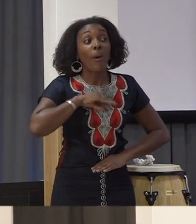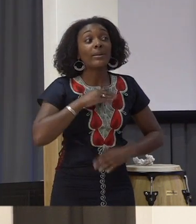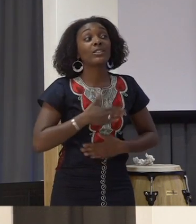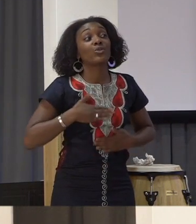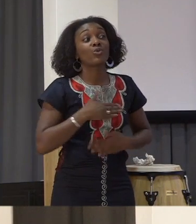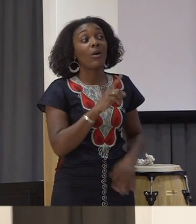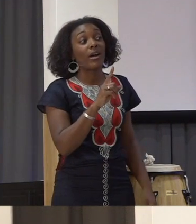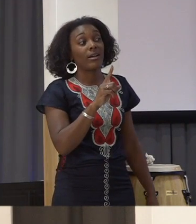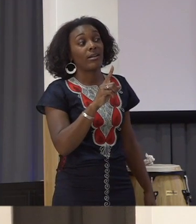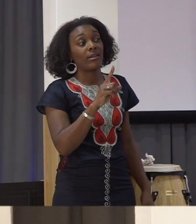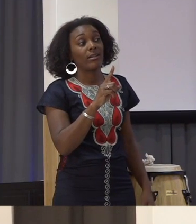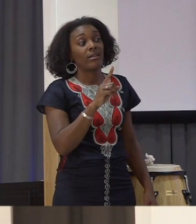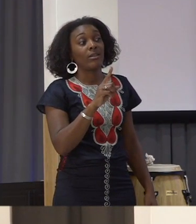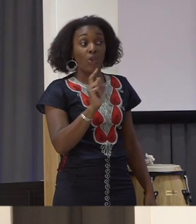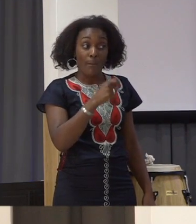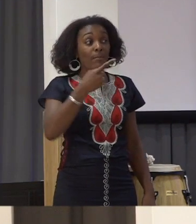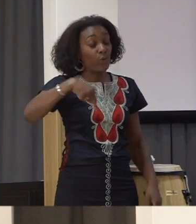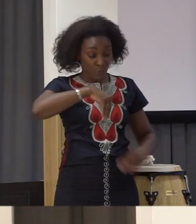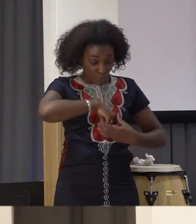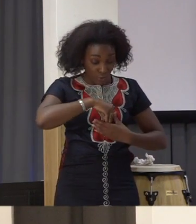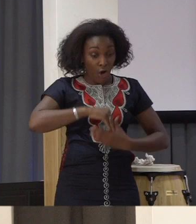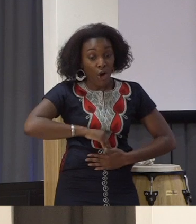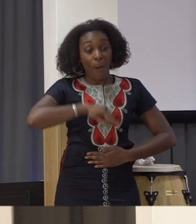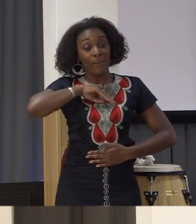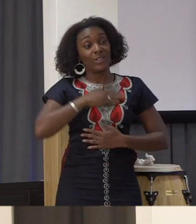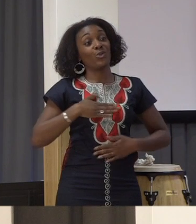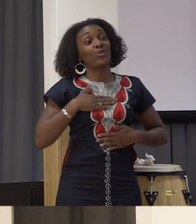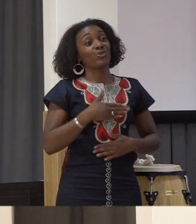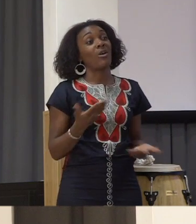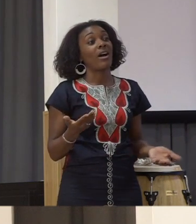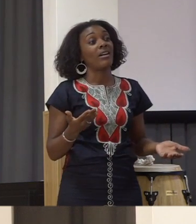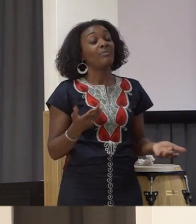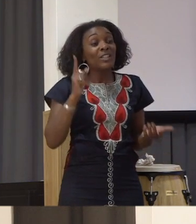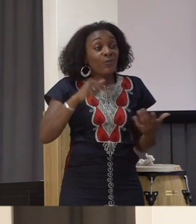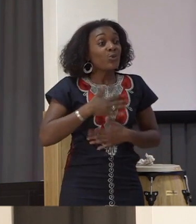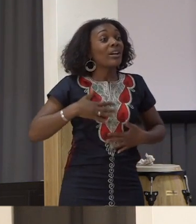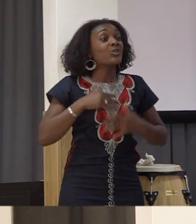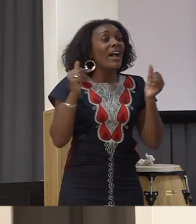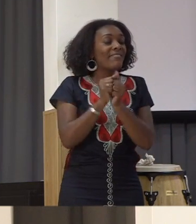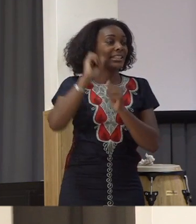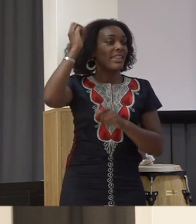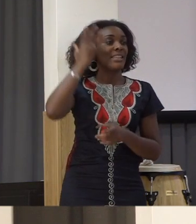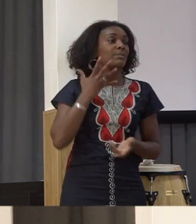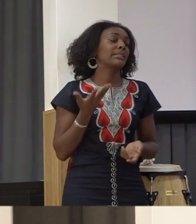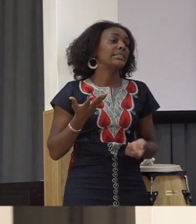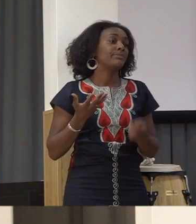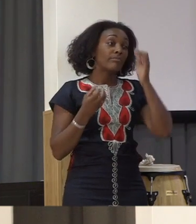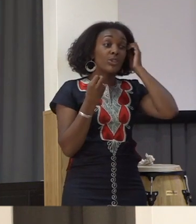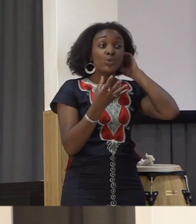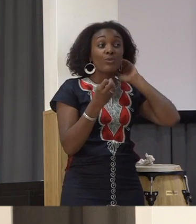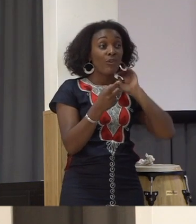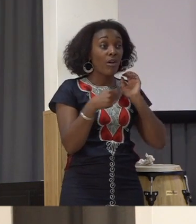joie. Nous sommes appelés donc à nous réjouir par le Saint-Esprit. Pourtant, parfois, on n'y arrive